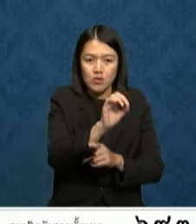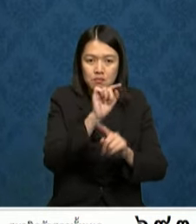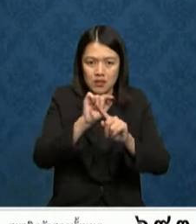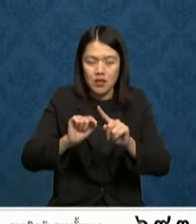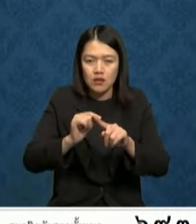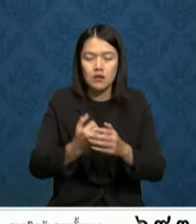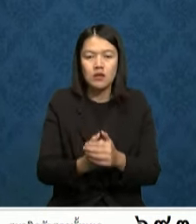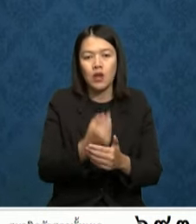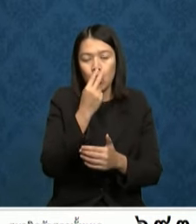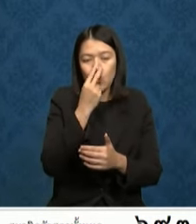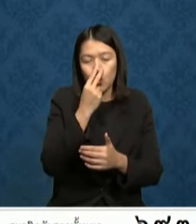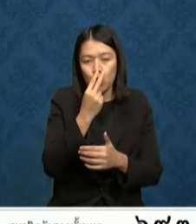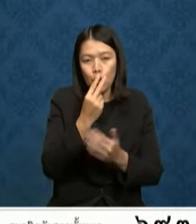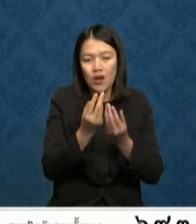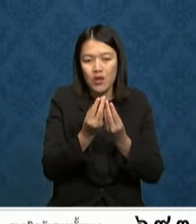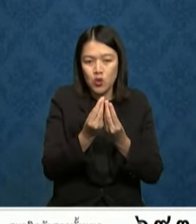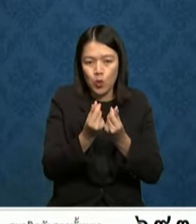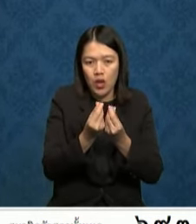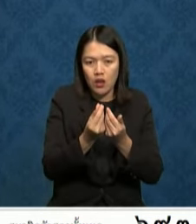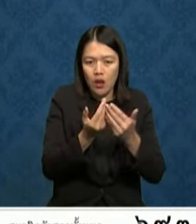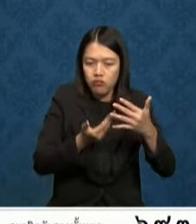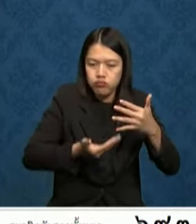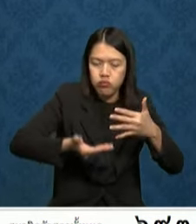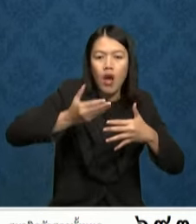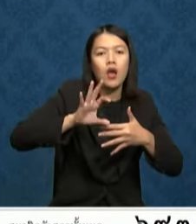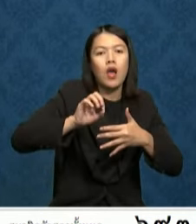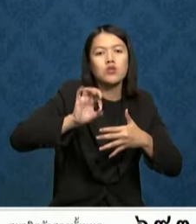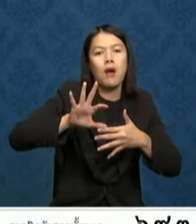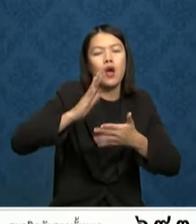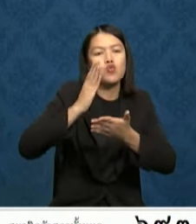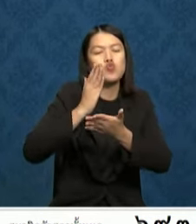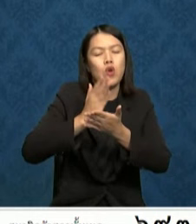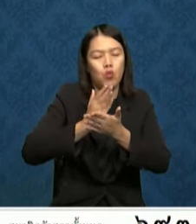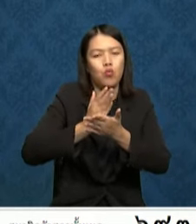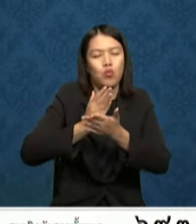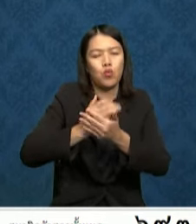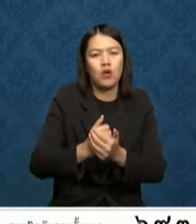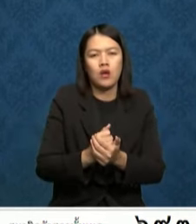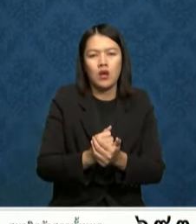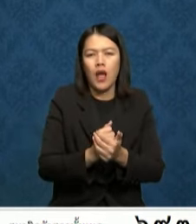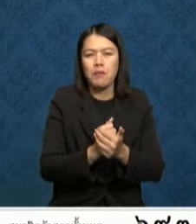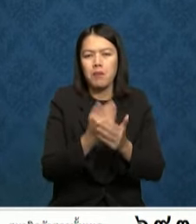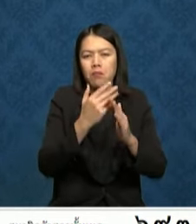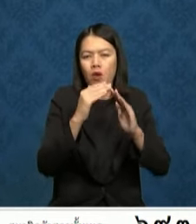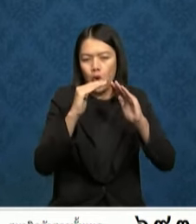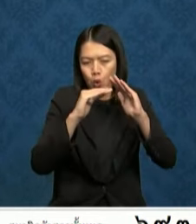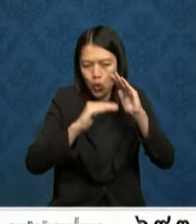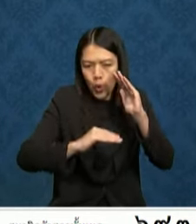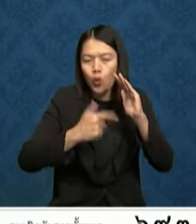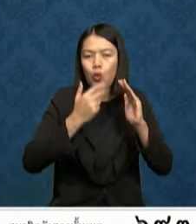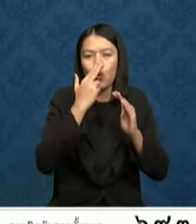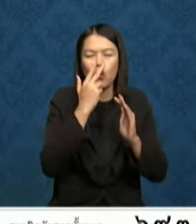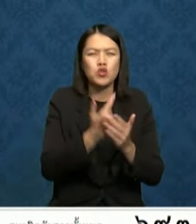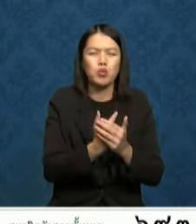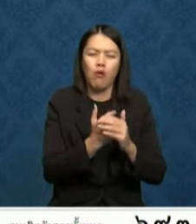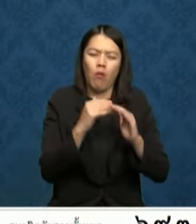ตามแต่ spar mentionหรือคือตัวที่จะมาหนุนให้ไปเป็น 95เนี่ยวันนี้เริ่มหยุดละแล้วเริ่มติดลบละก็แปลว่าไอ้สิ่งที่ที่ทำ